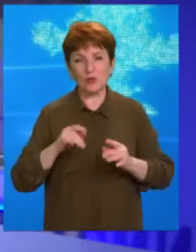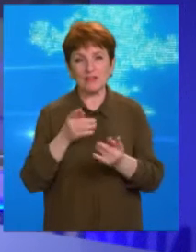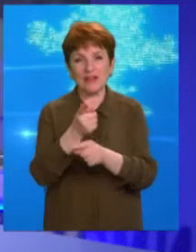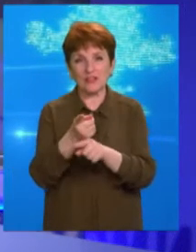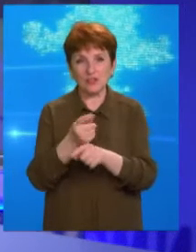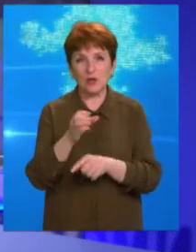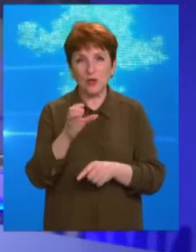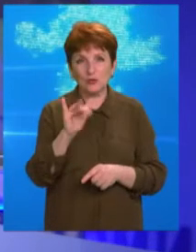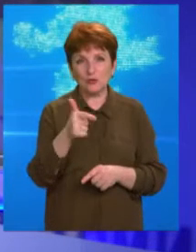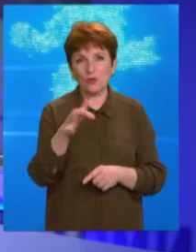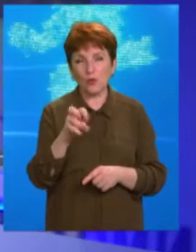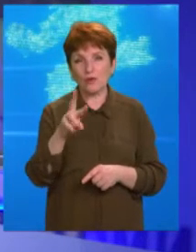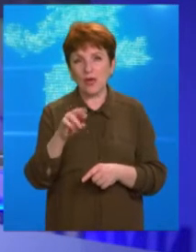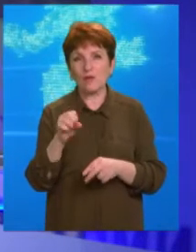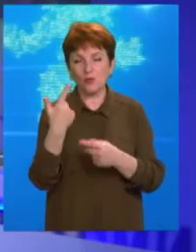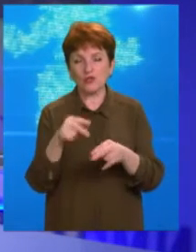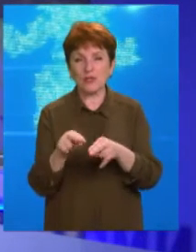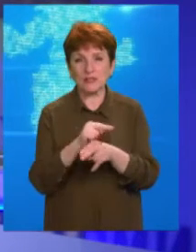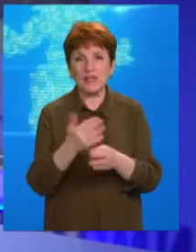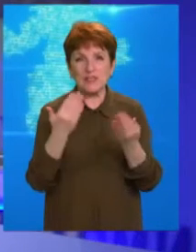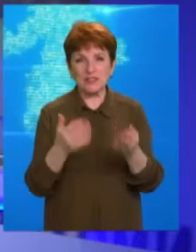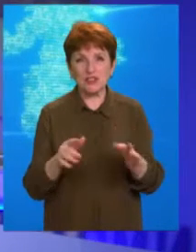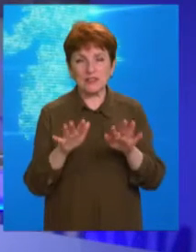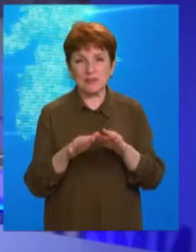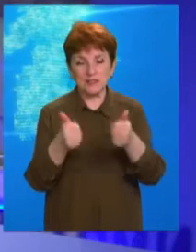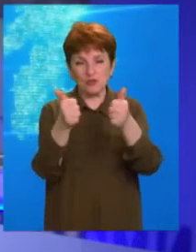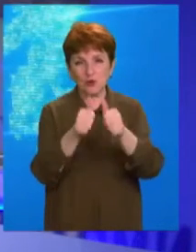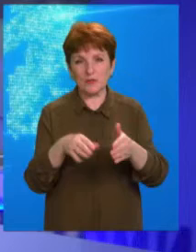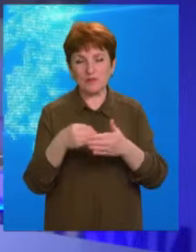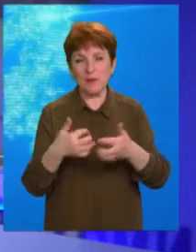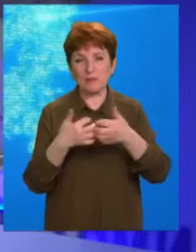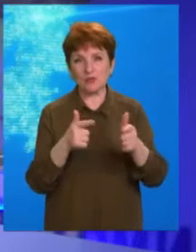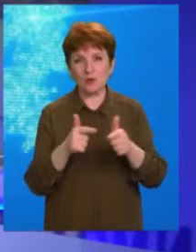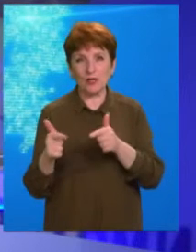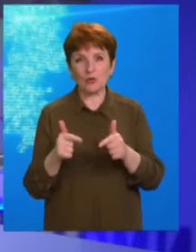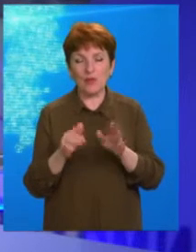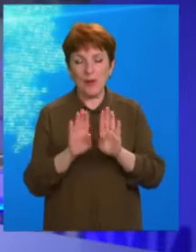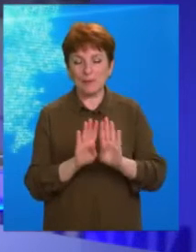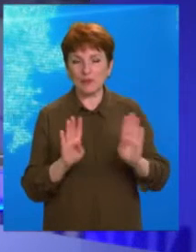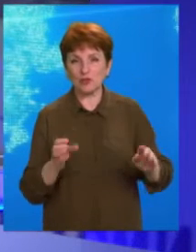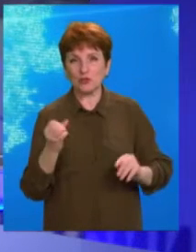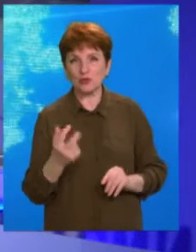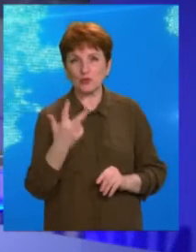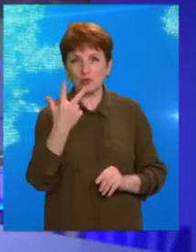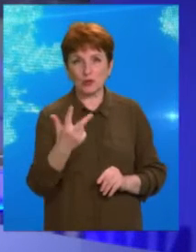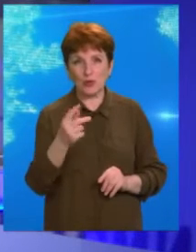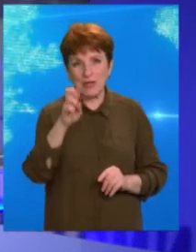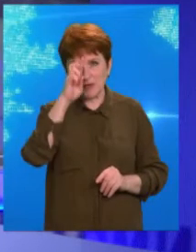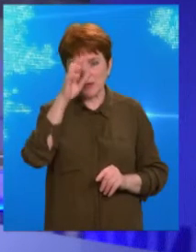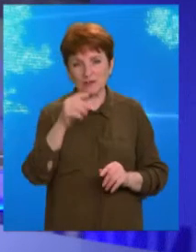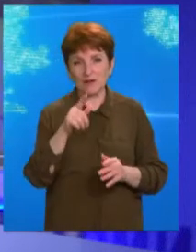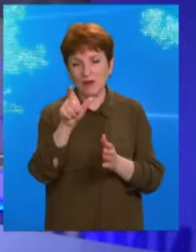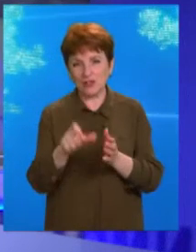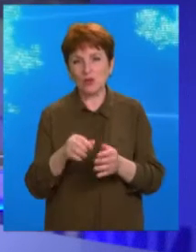Александру Сугоняеву, уже отреставрировали. Сейчас местный скульптор в своей мастерской готовит барельефы еще трех именитых горожан.